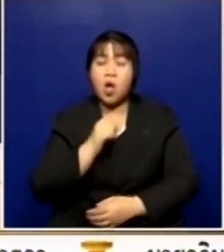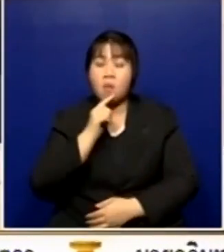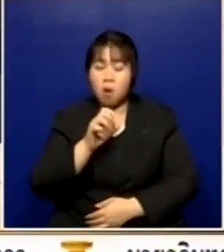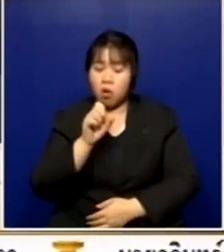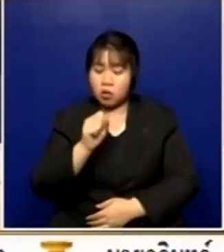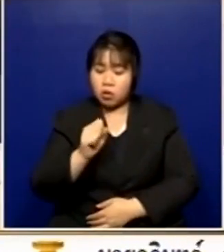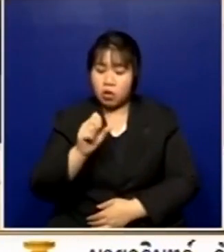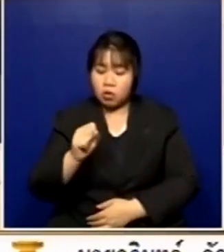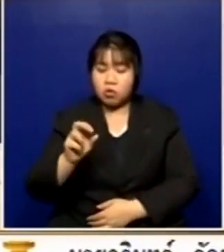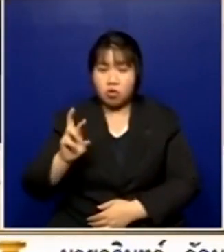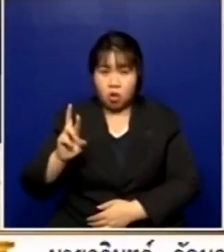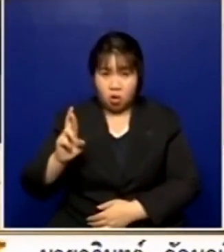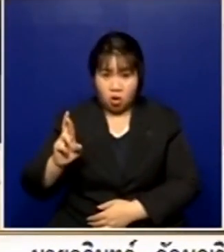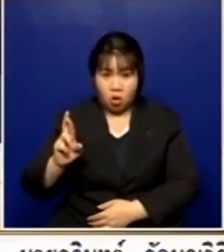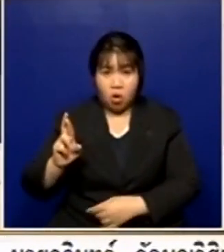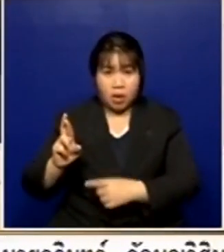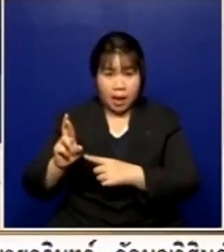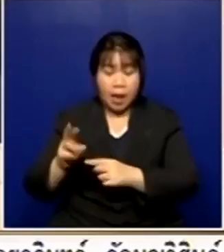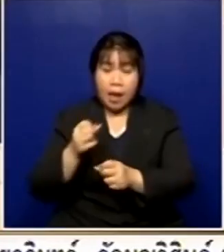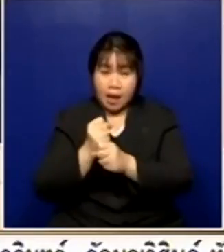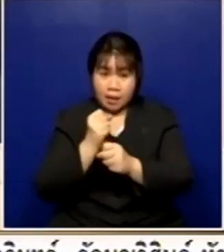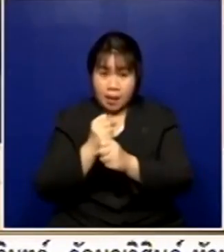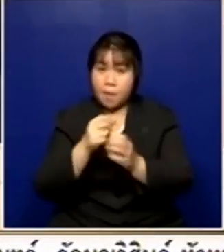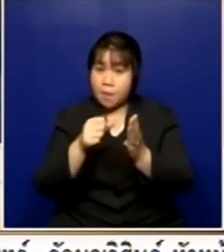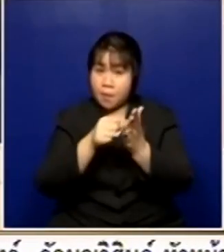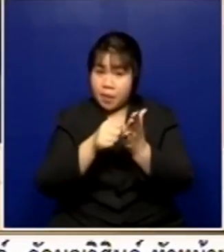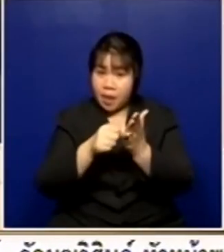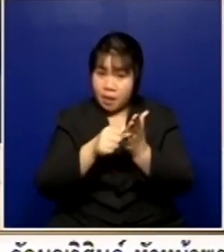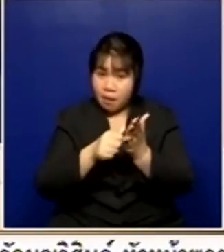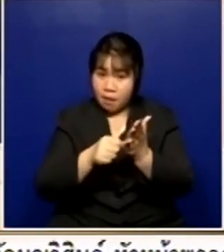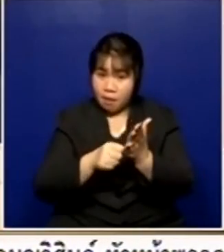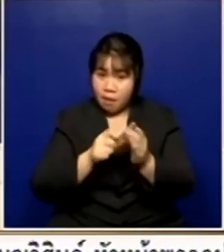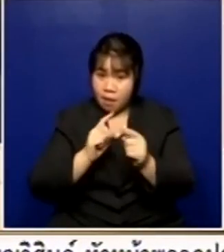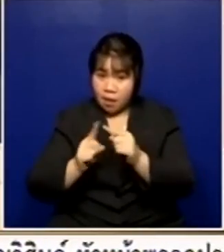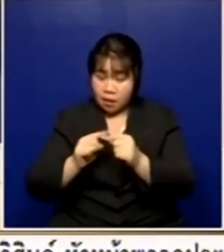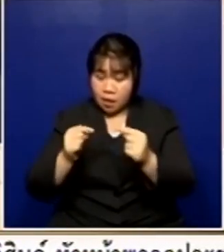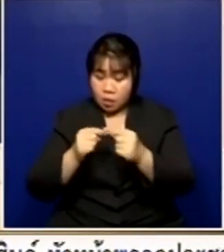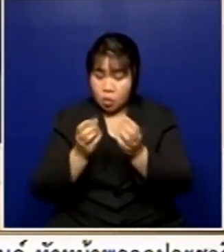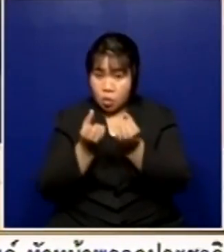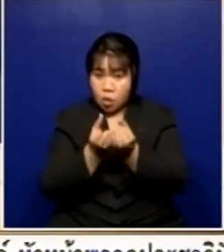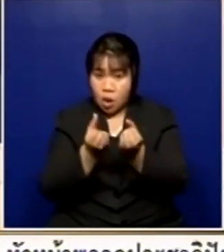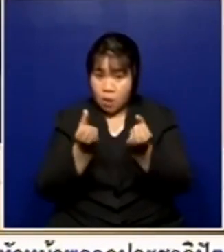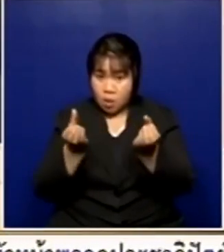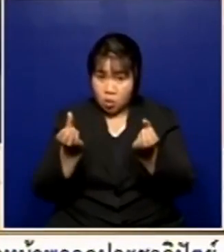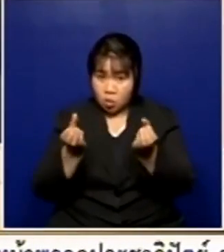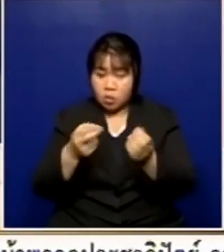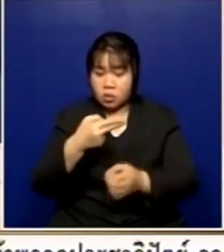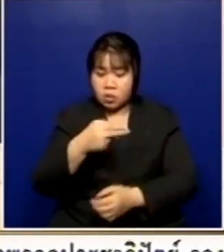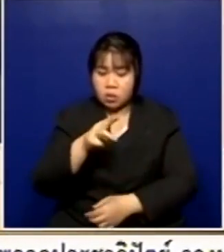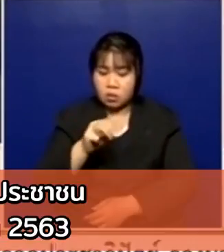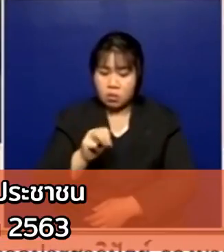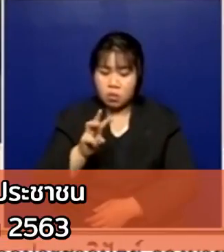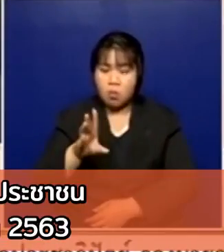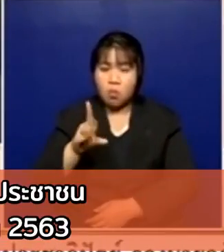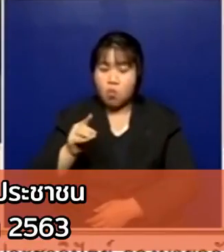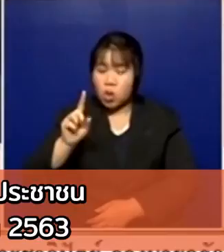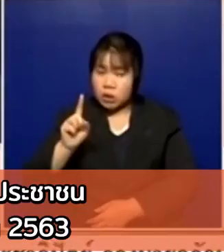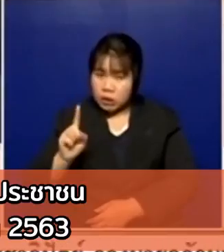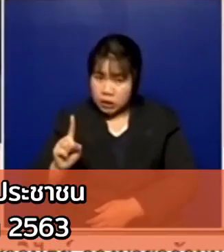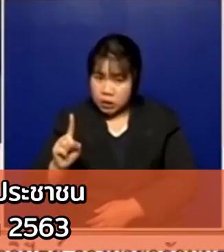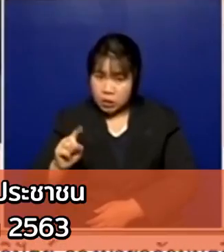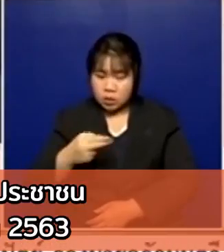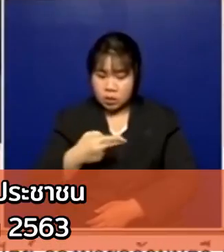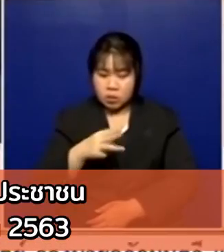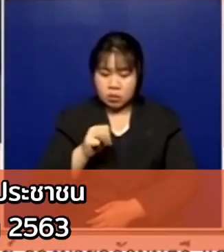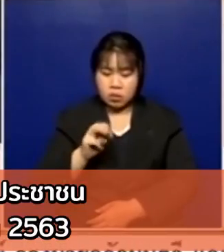จะรอแก้ไขแฟนฉันรู้ในหมด 1กับ